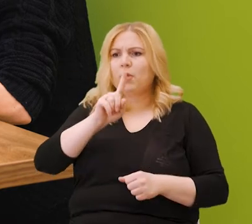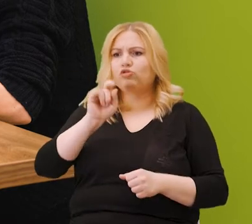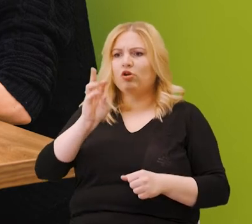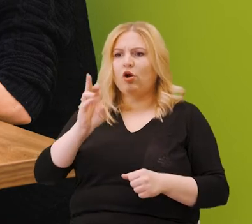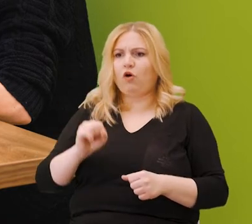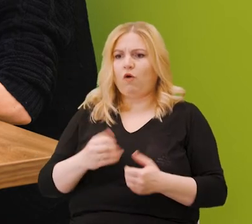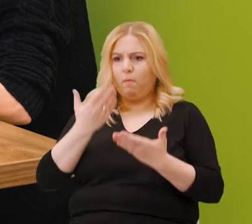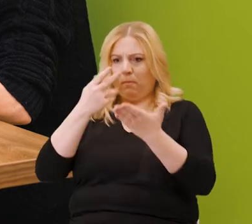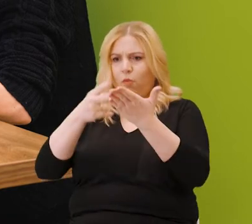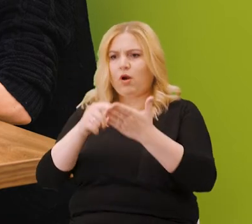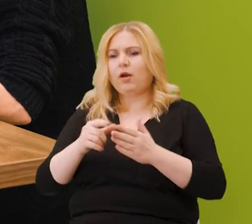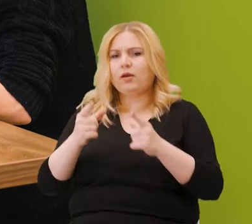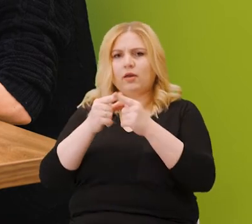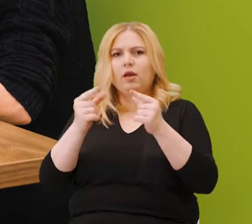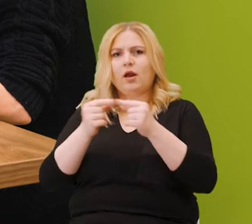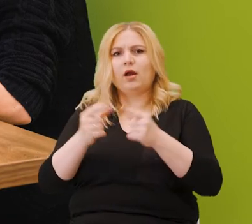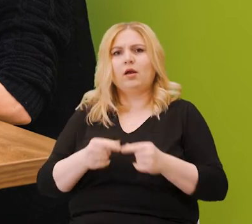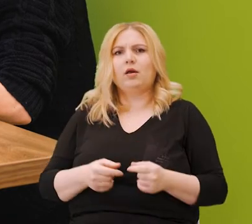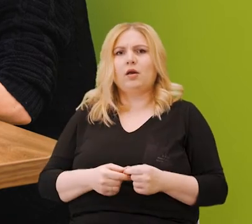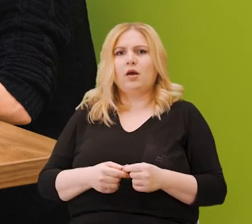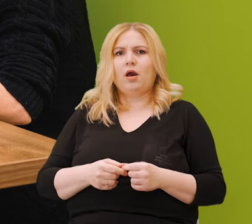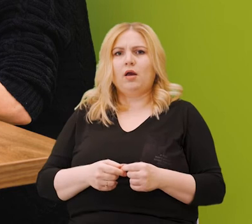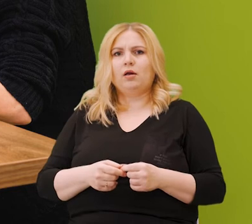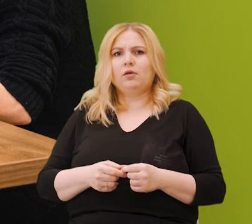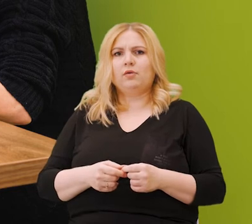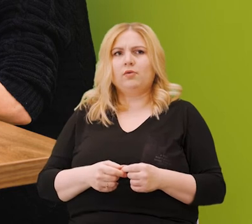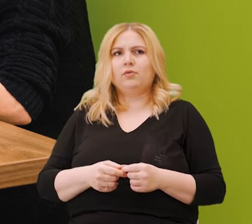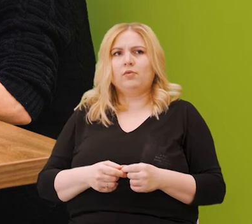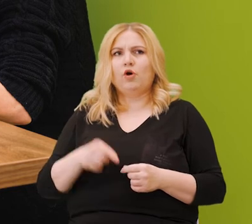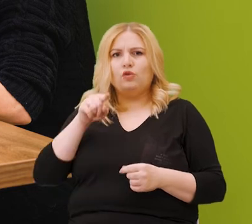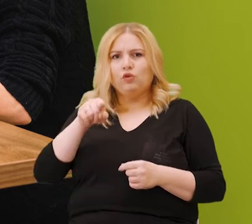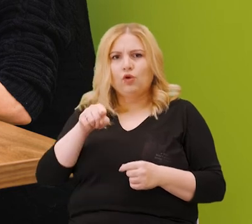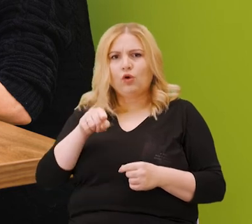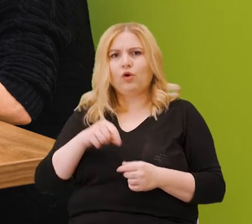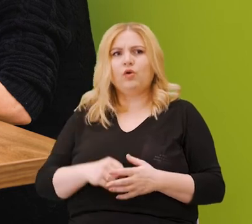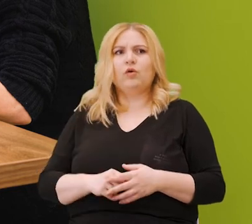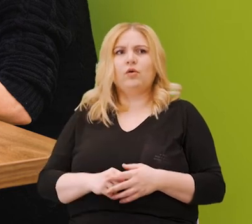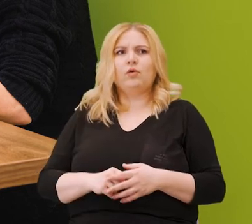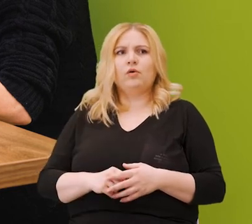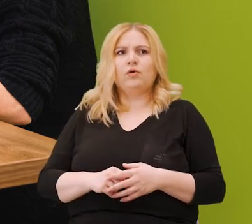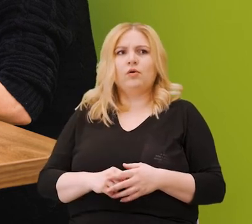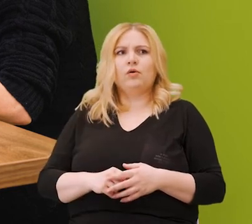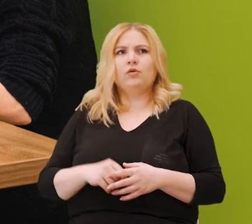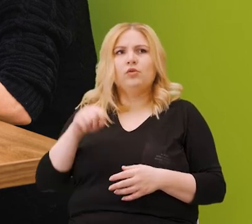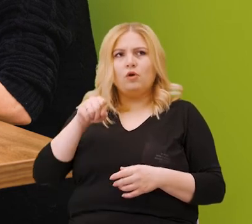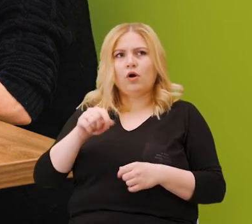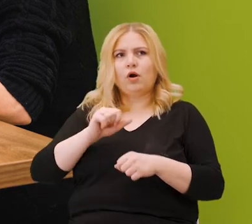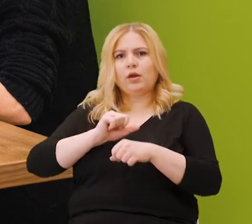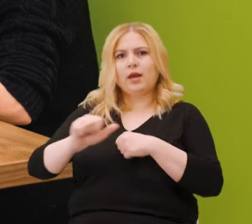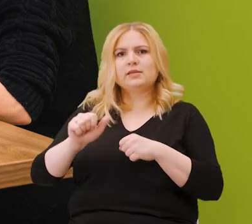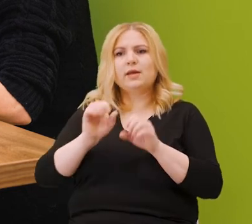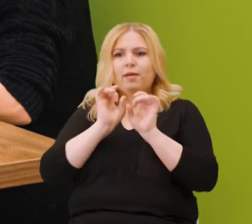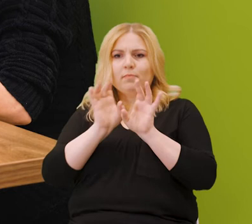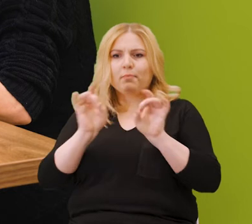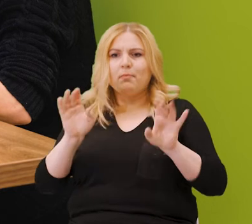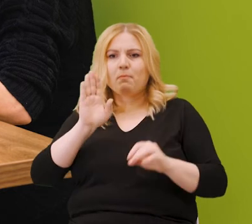mama Żakowa, wskazując jajko upstrzone przeraźliwymi, powykręcanymi paluszkami. To? Upewnił się